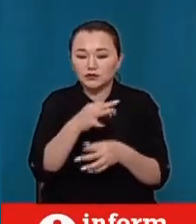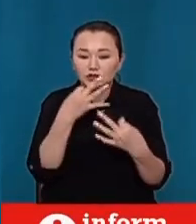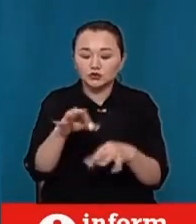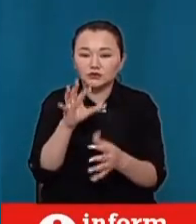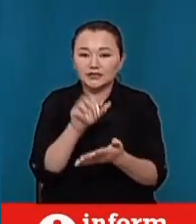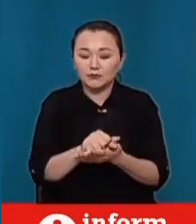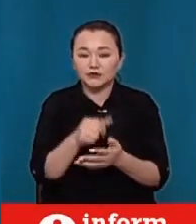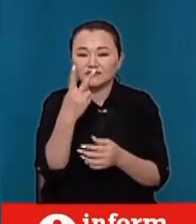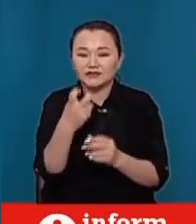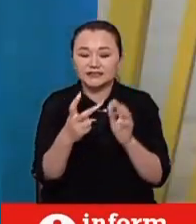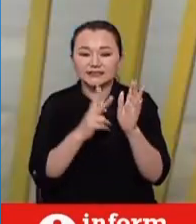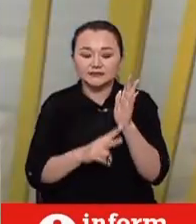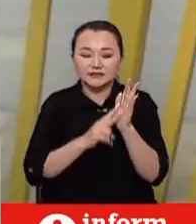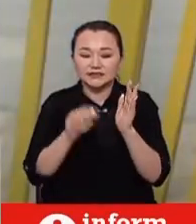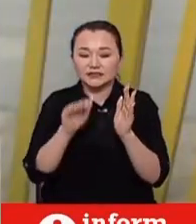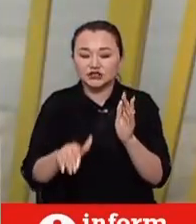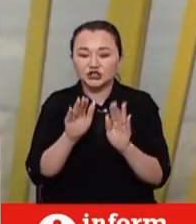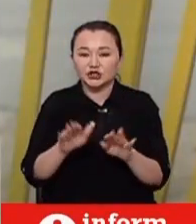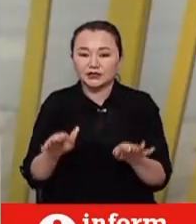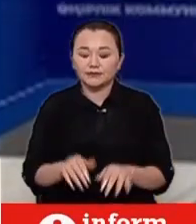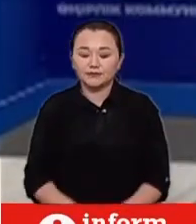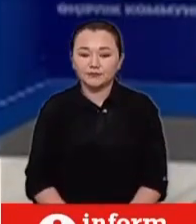займут 270 тысяч детей.